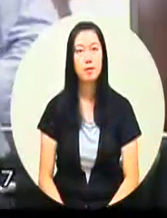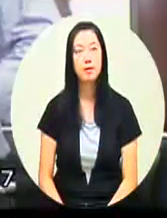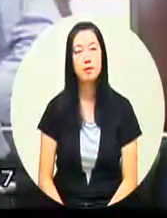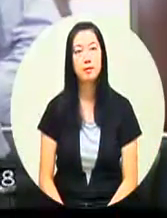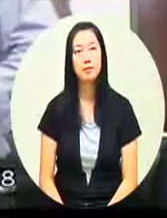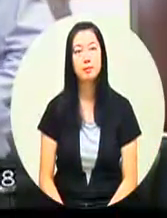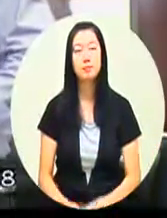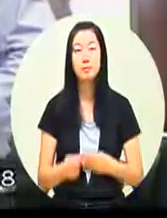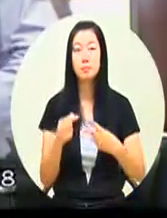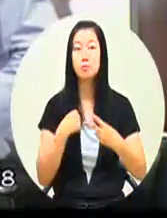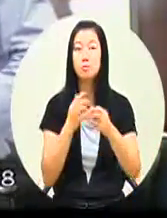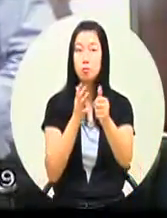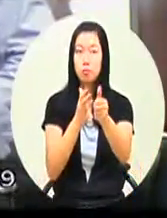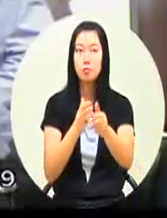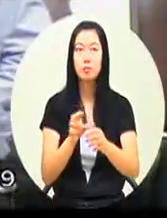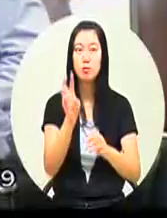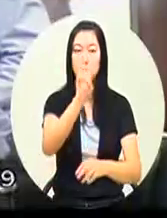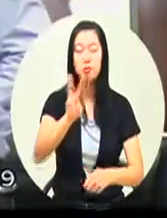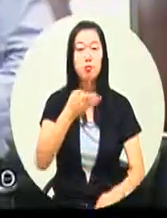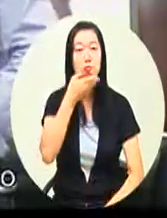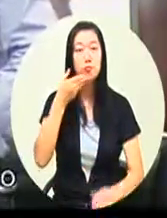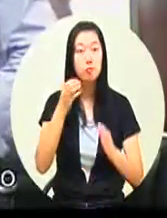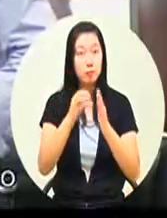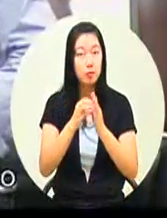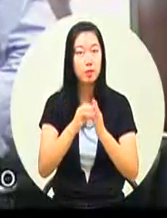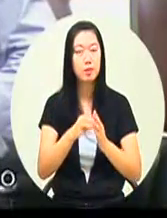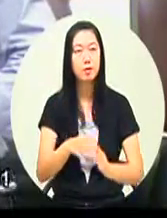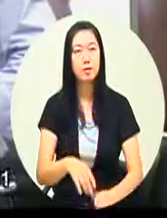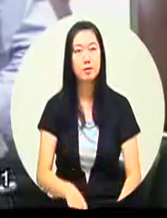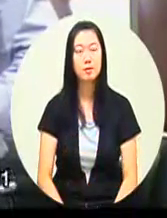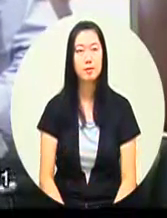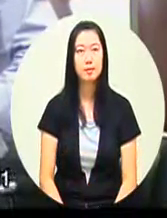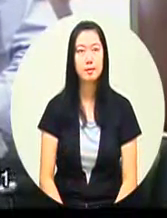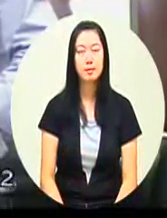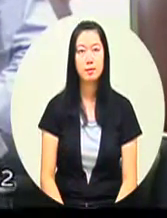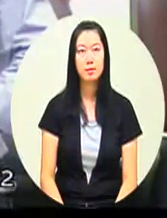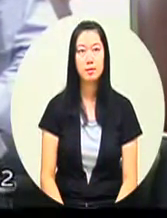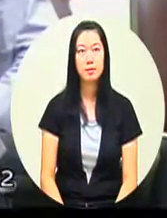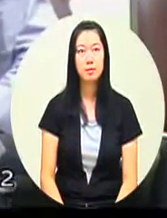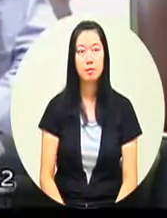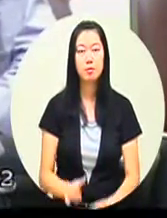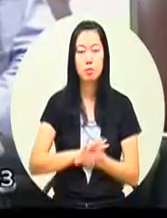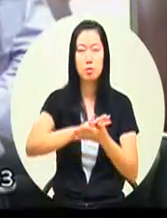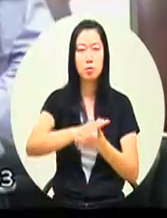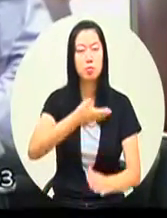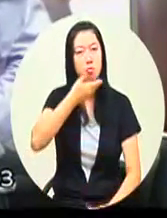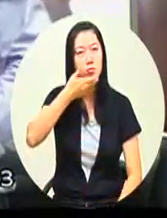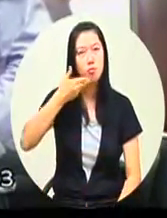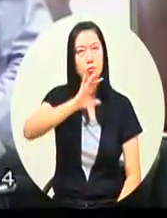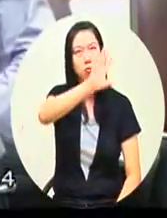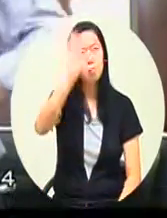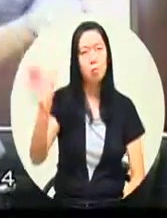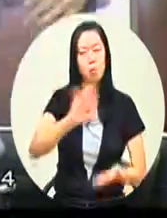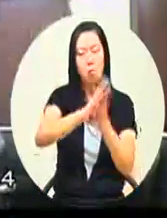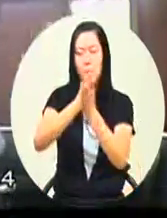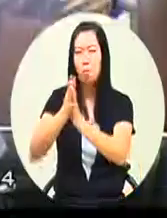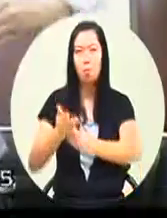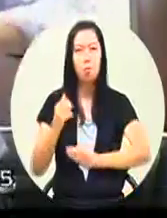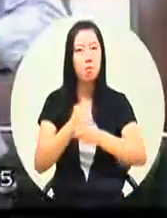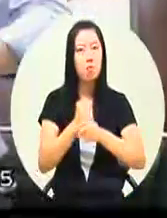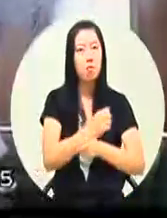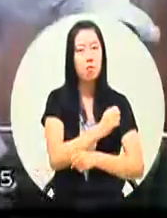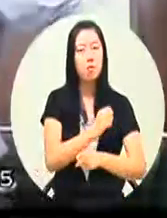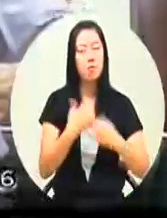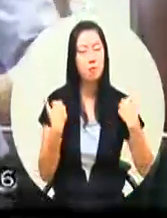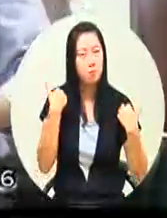请教局长吼，哇，水利局现在是差不多是，真的是我想气候变迁吼，扛过上济吼，不管是要做孤等